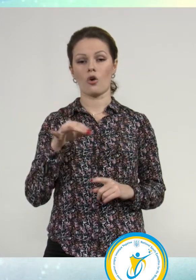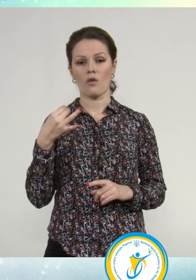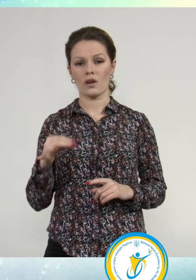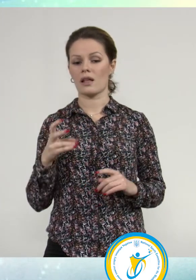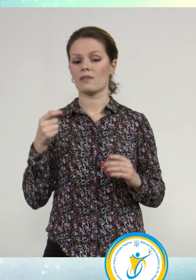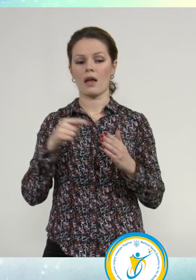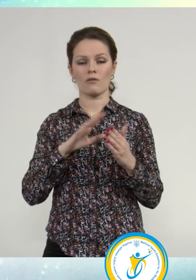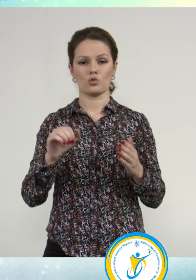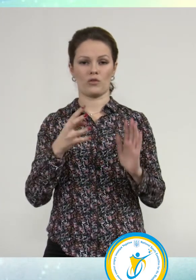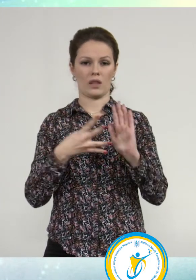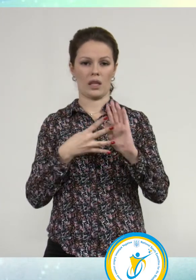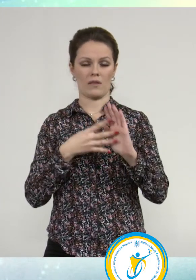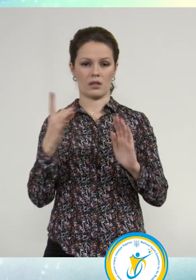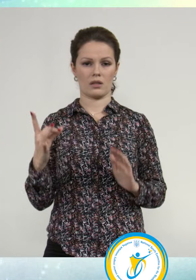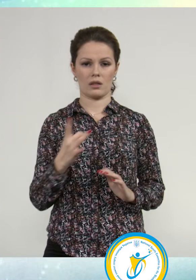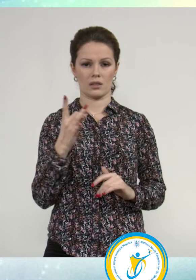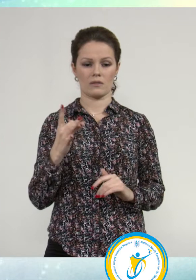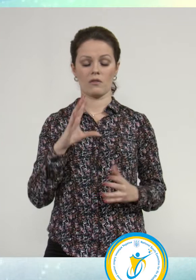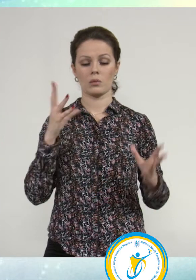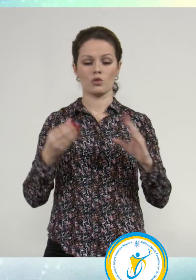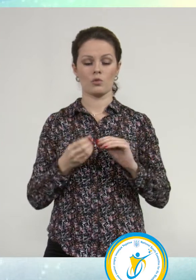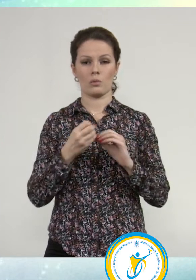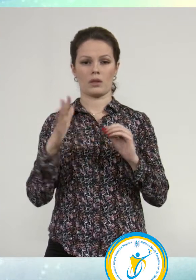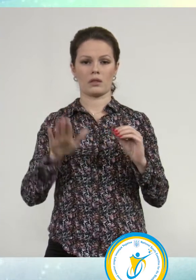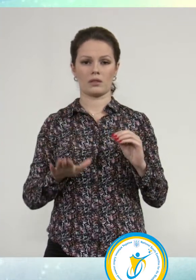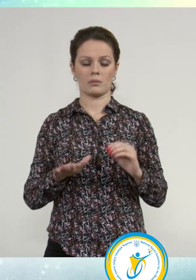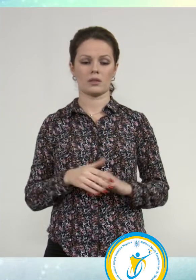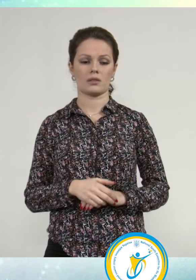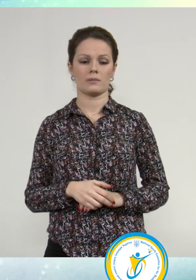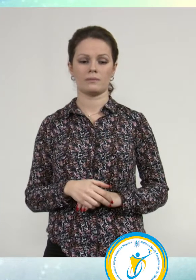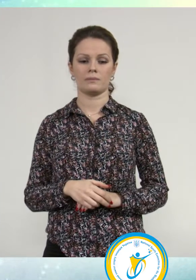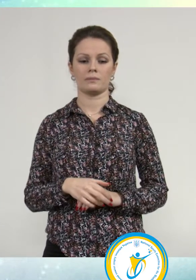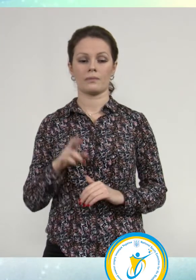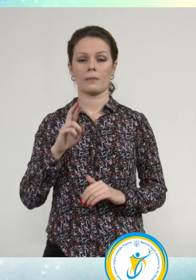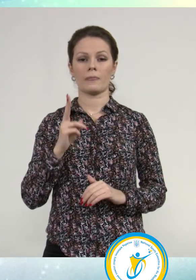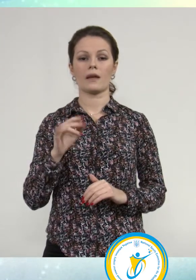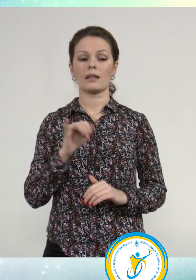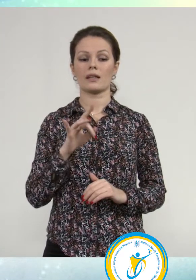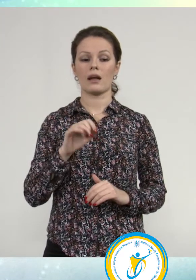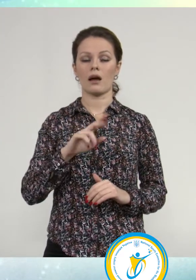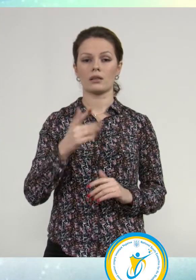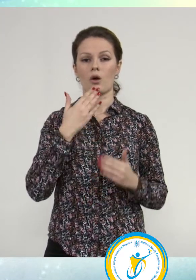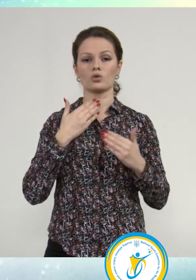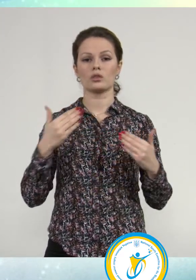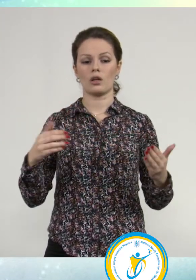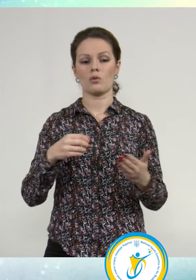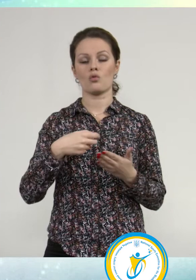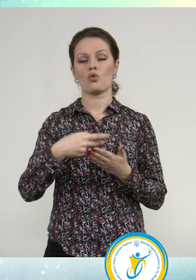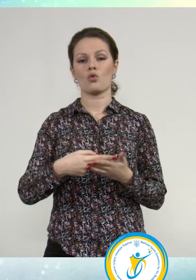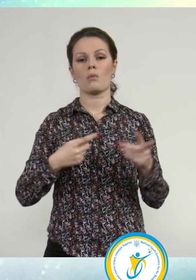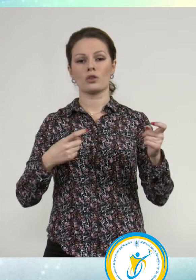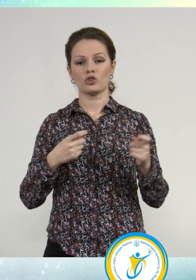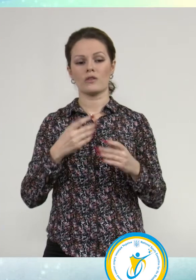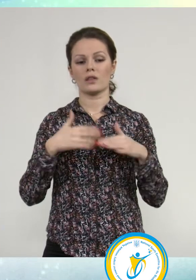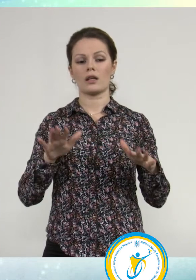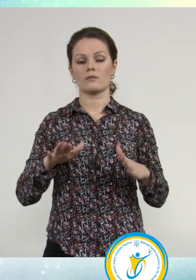аж 9 разів і у підсумку 15-й. Як і Радь, на останньому рубежі втратив місце на п'єдесталі